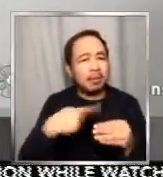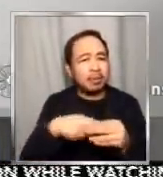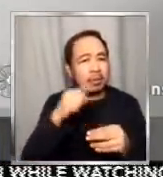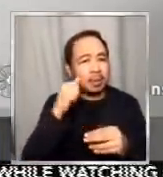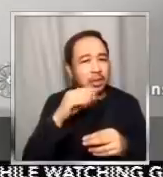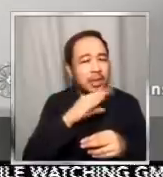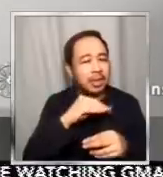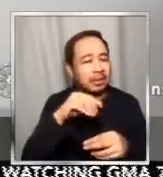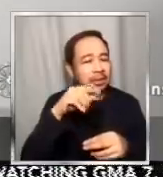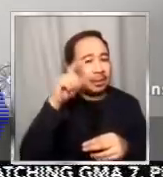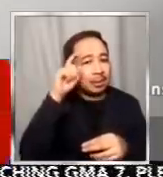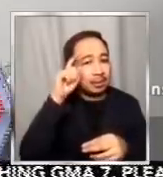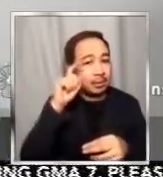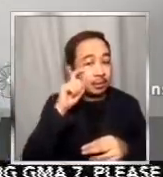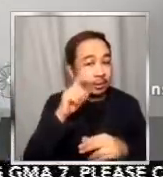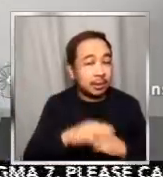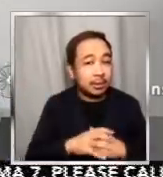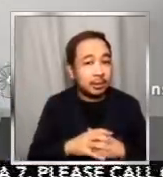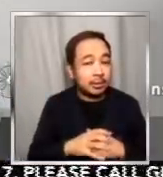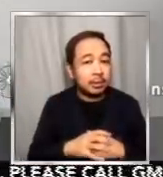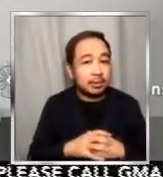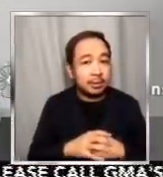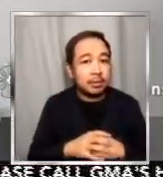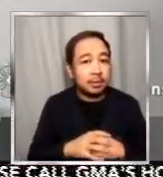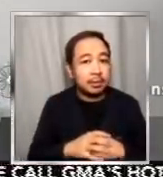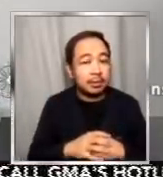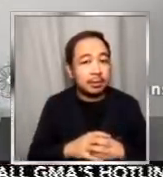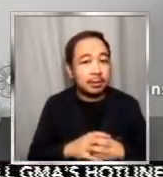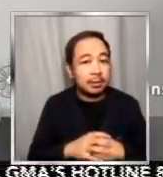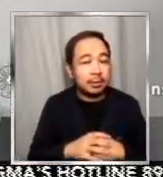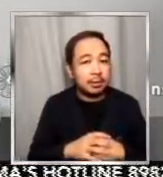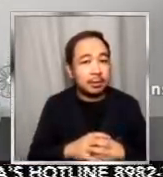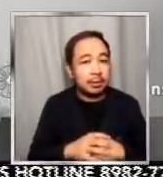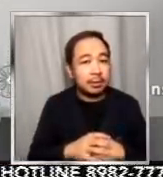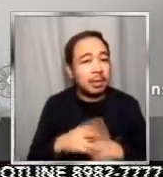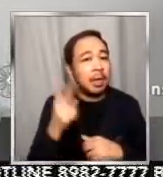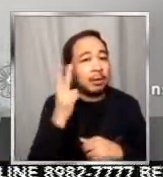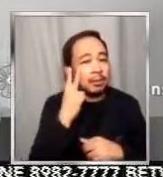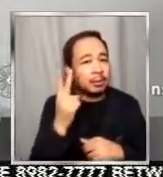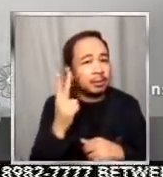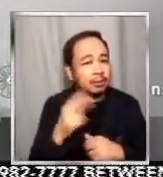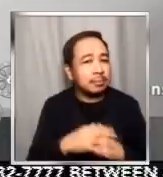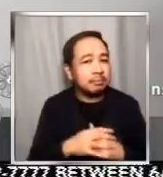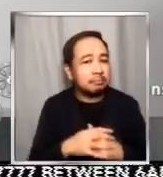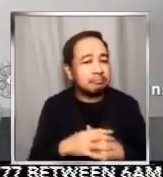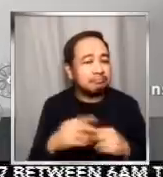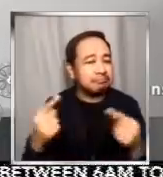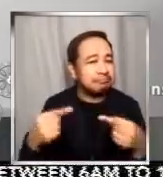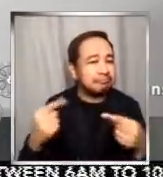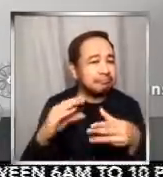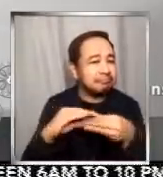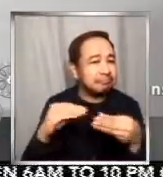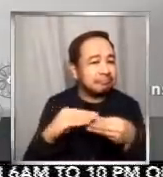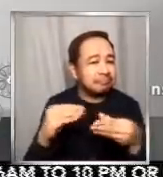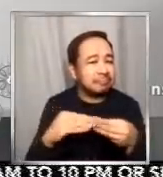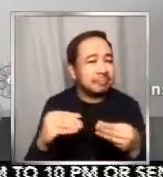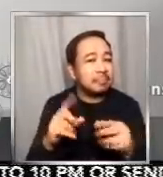Classmate kami, sir. Classmate ko ito sa law school. Brad ko pa. Pero